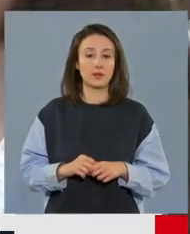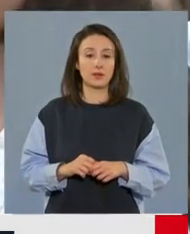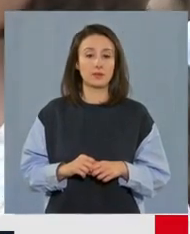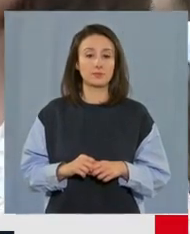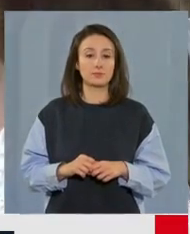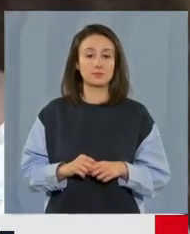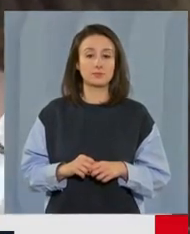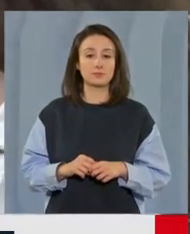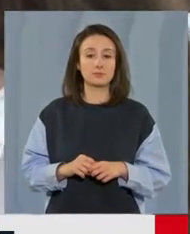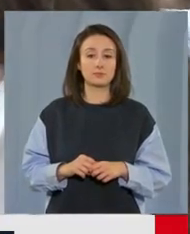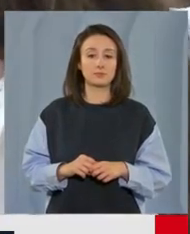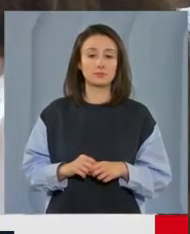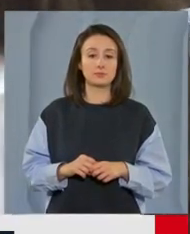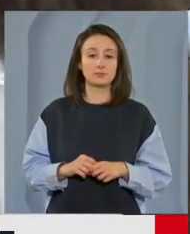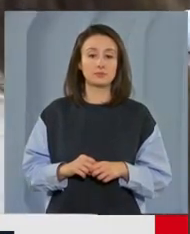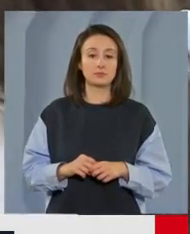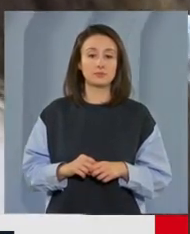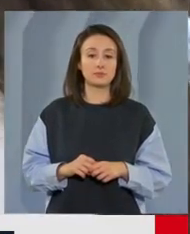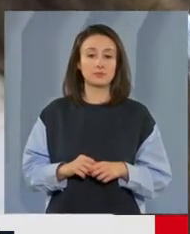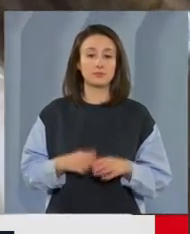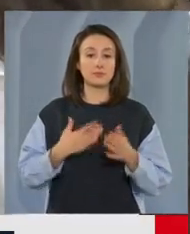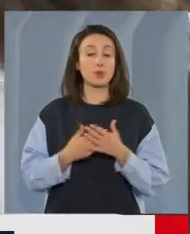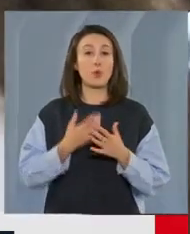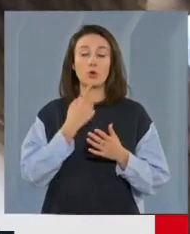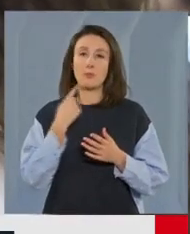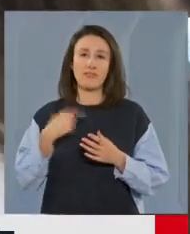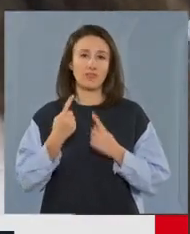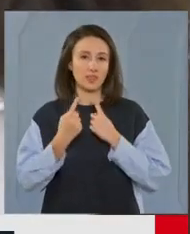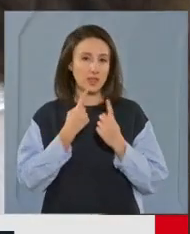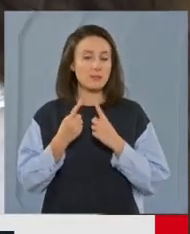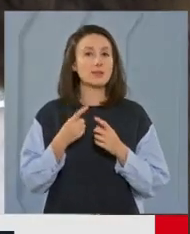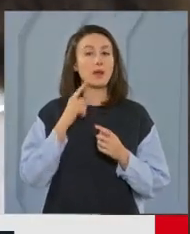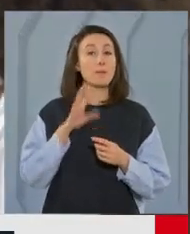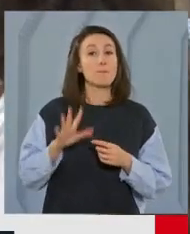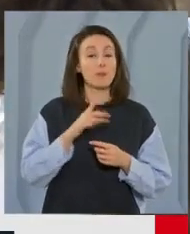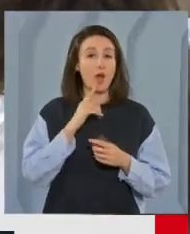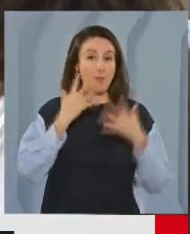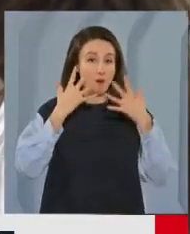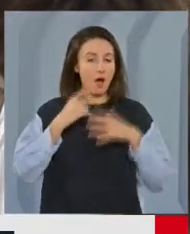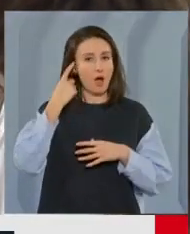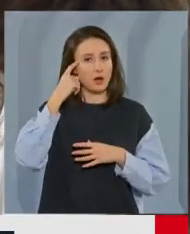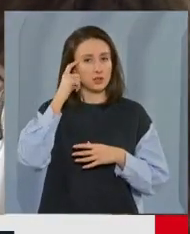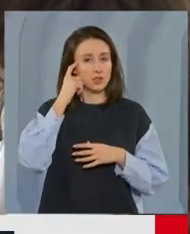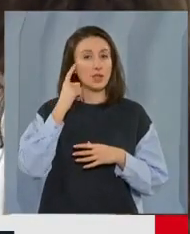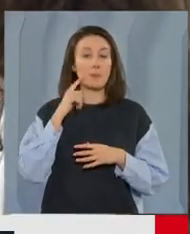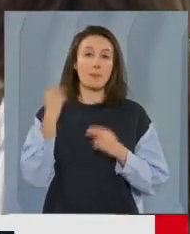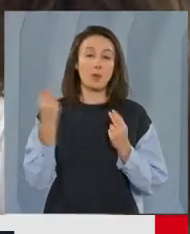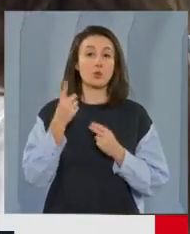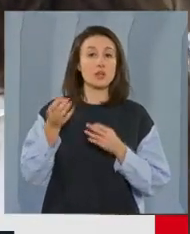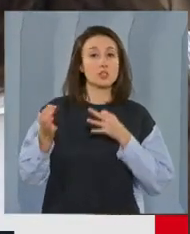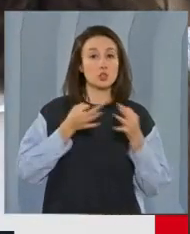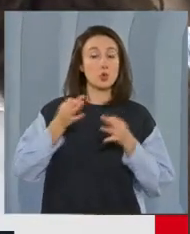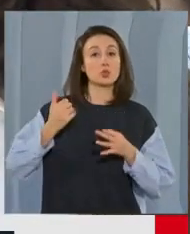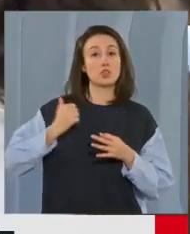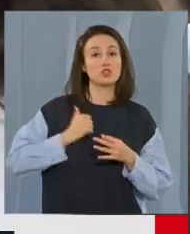același rezultat. Și ca să nu mai existe aceste dezbateri în spațiul public, am socotit că e mai bună